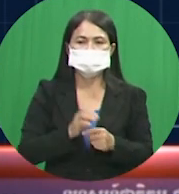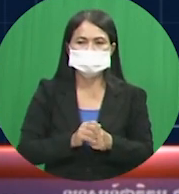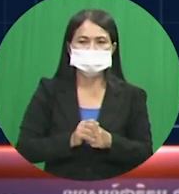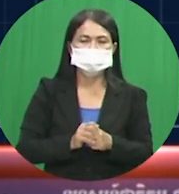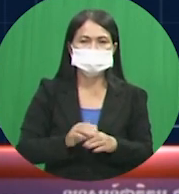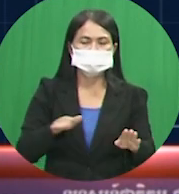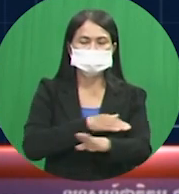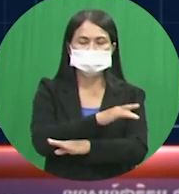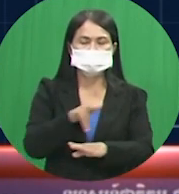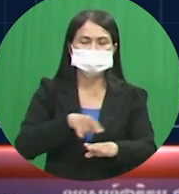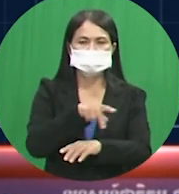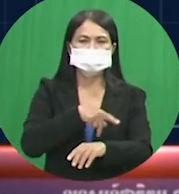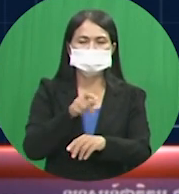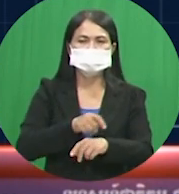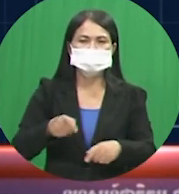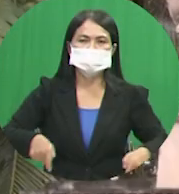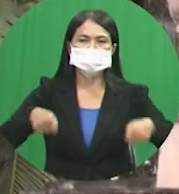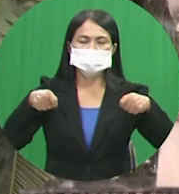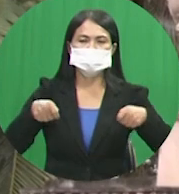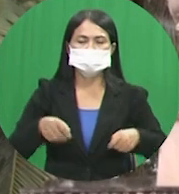งสระบบริโบคคาดกำพงฉนัง